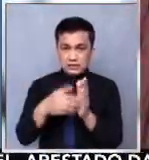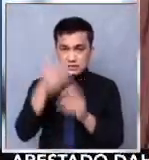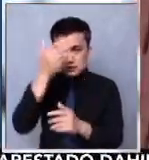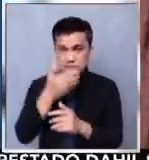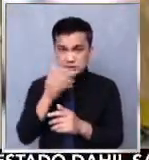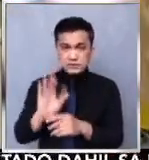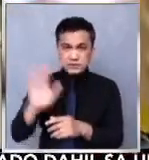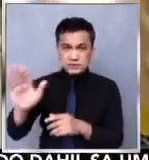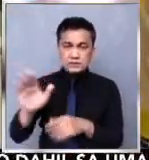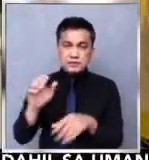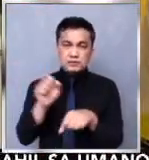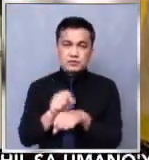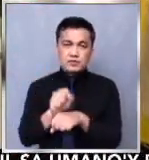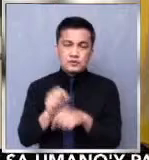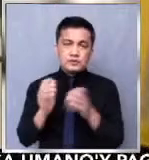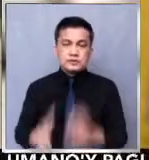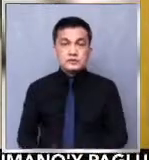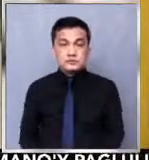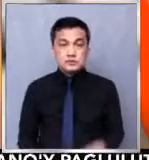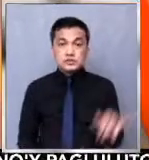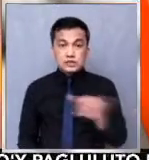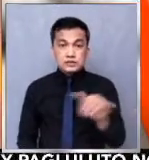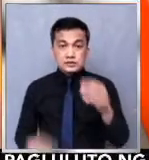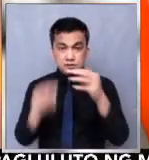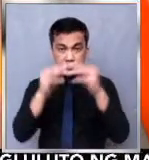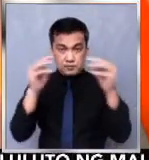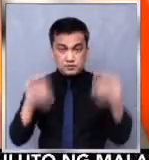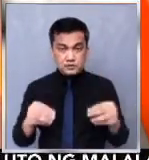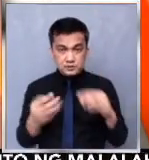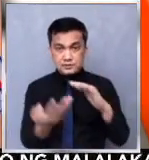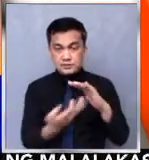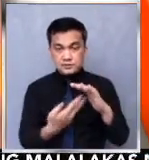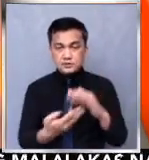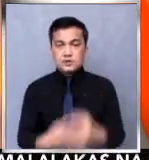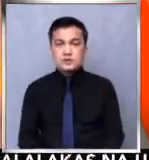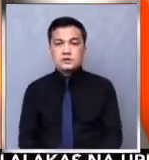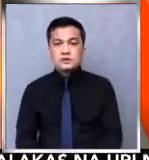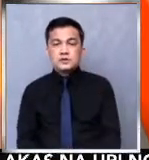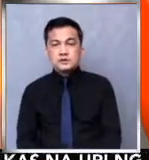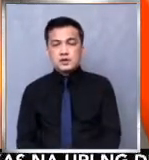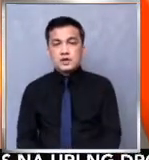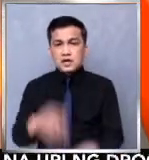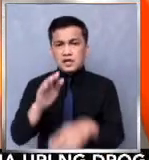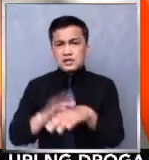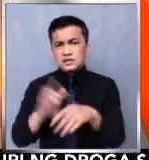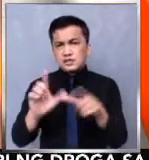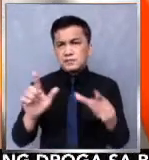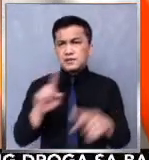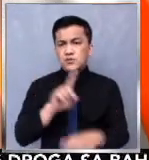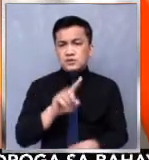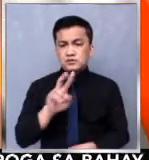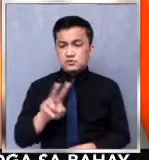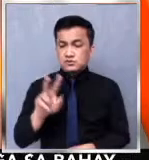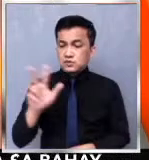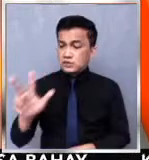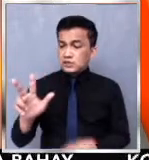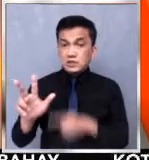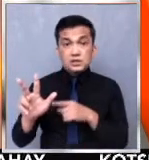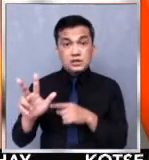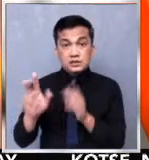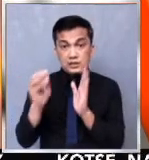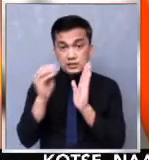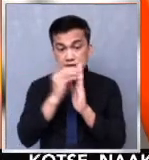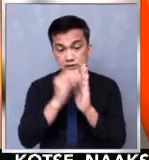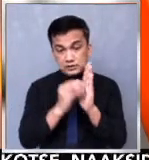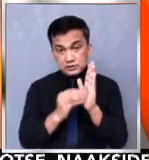empleyado. Gayun din ang mga mall sa kanilang mga customer. Ito po kasing alert level 1 to 3 ang nakasaad po dyan sa ating ginawang resolution.